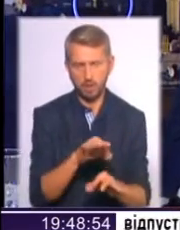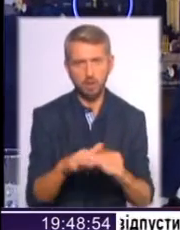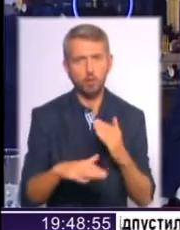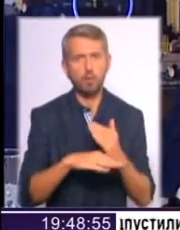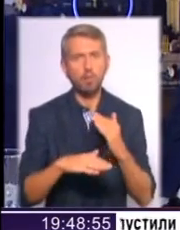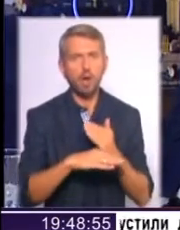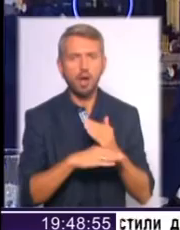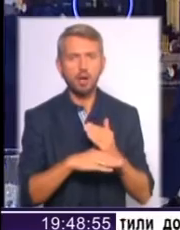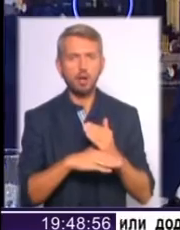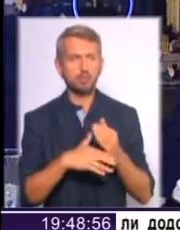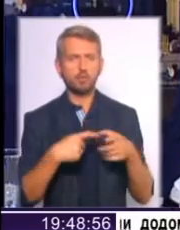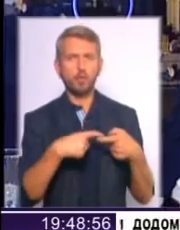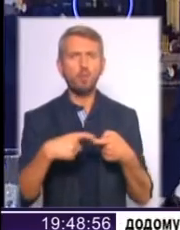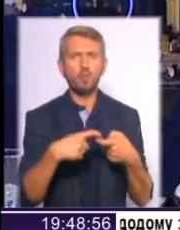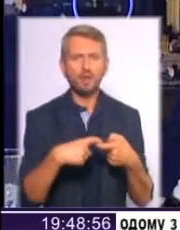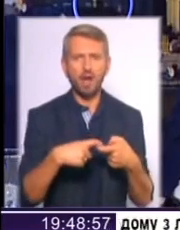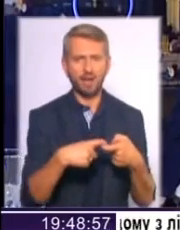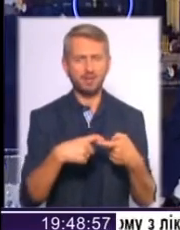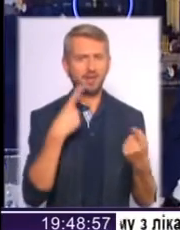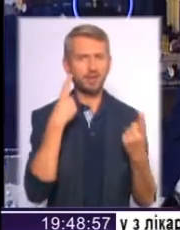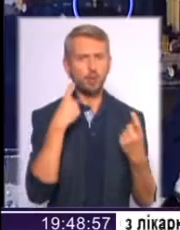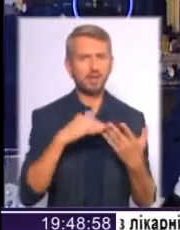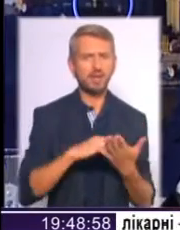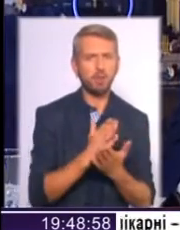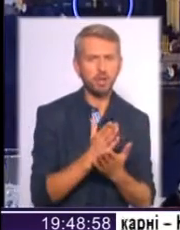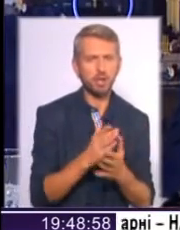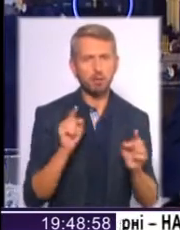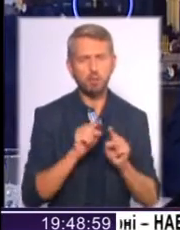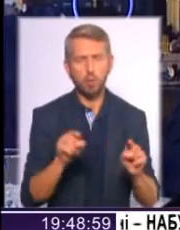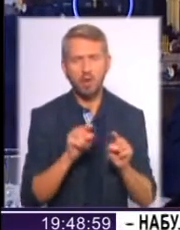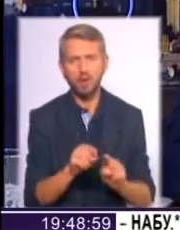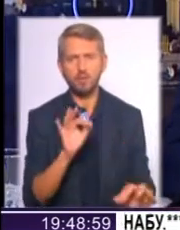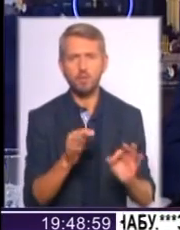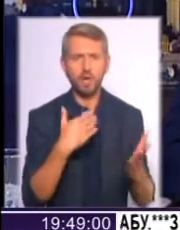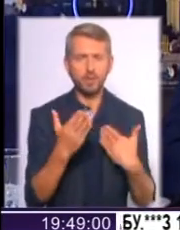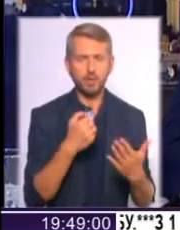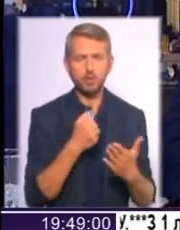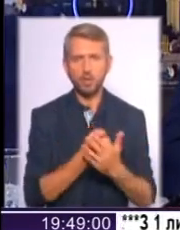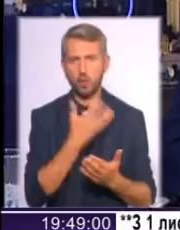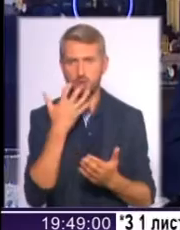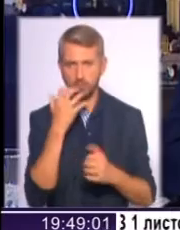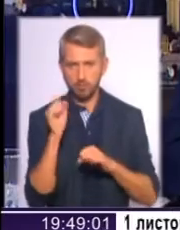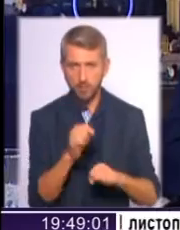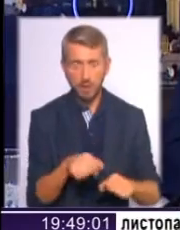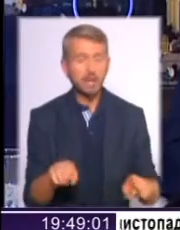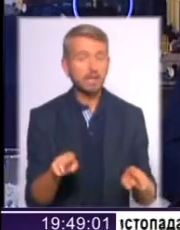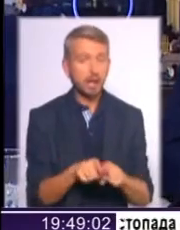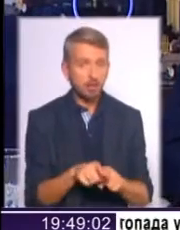зору комунікації, інформаційна політика, пропаганда, нормальне відношення до енергозбереження. Тому така гаряча лінія